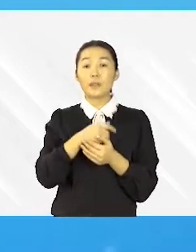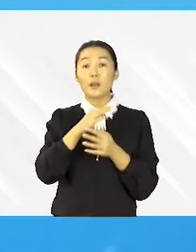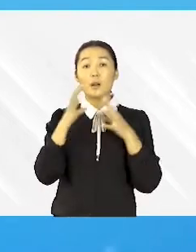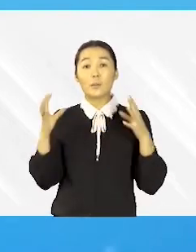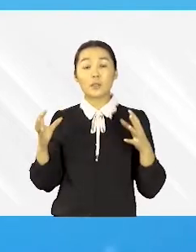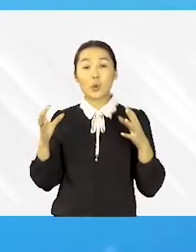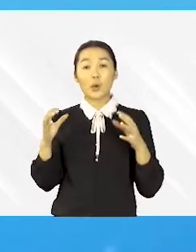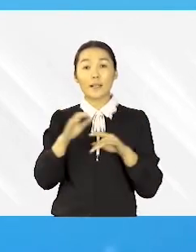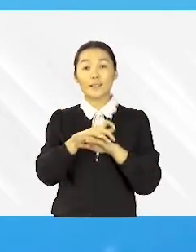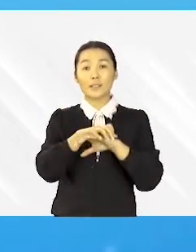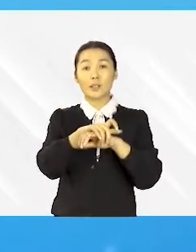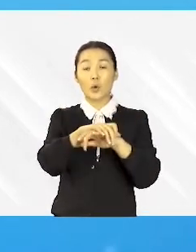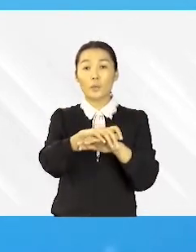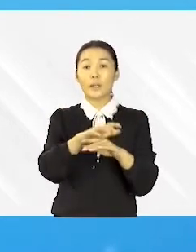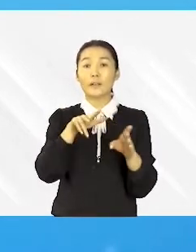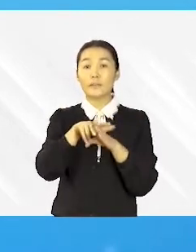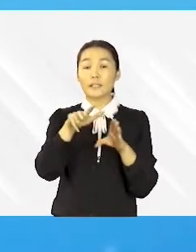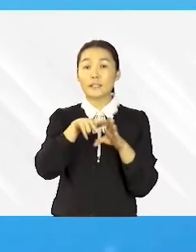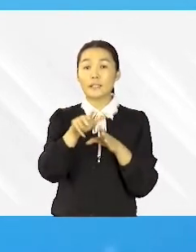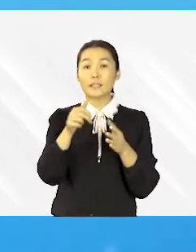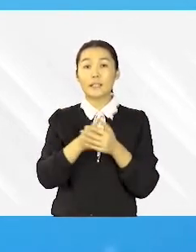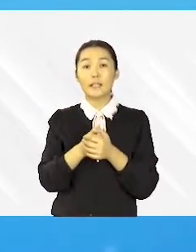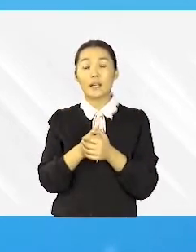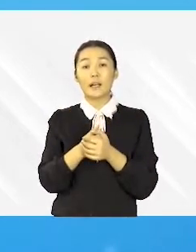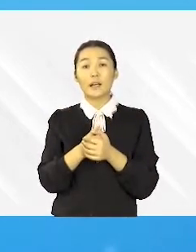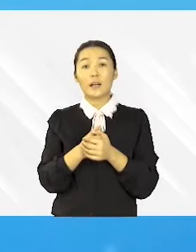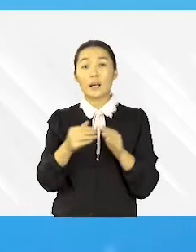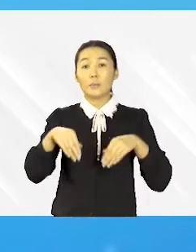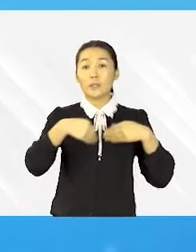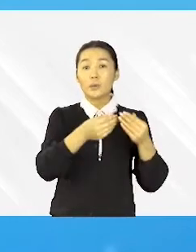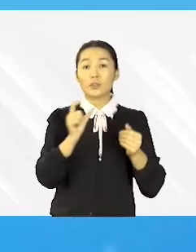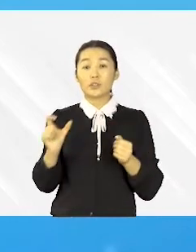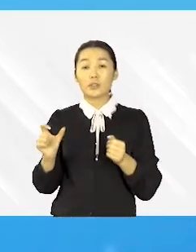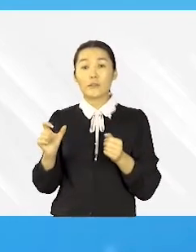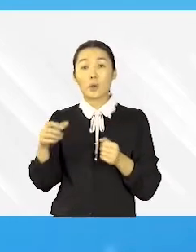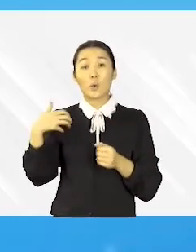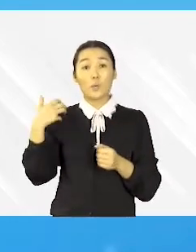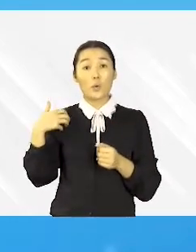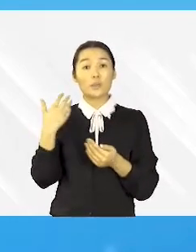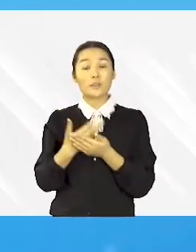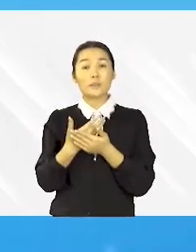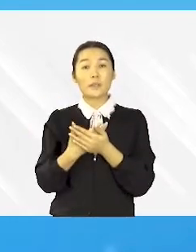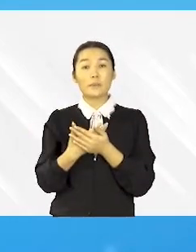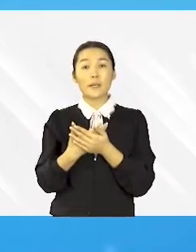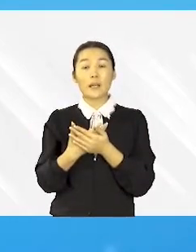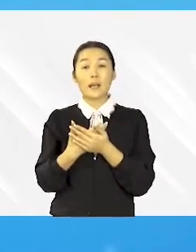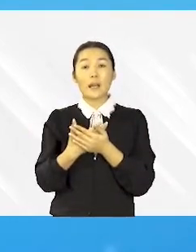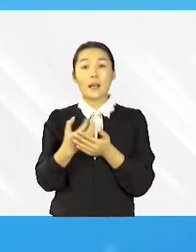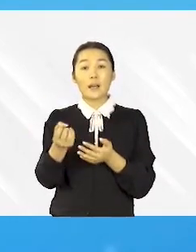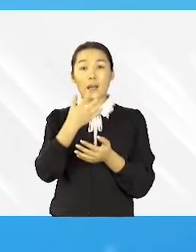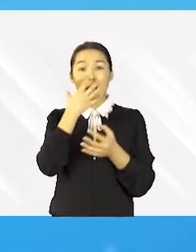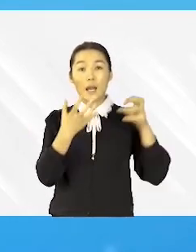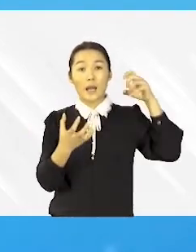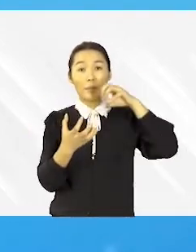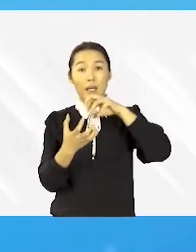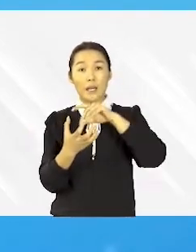принято считать вредителями, подавляющее большинство их приносит человеку пользу, например, опыляя растения и